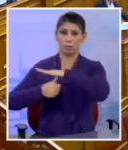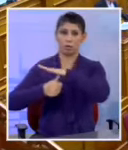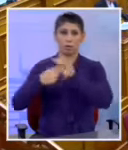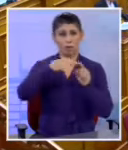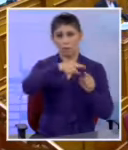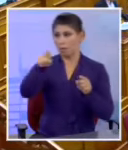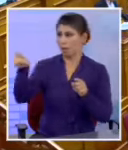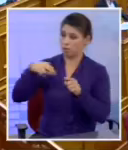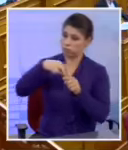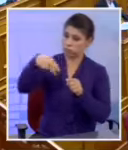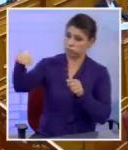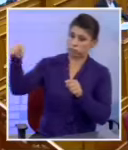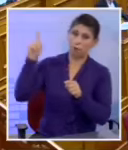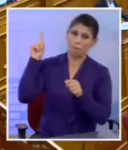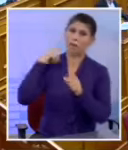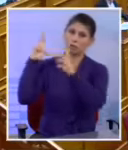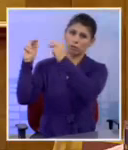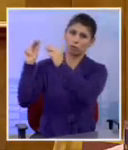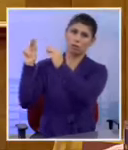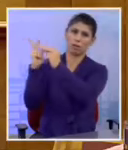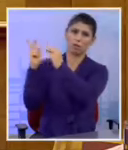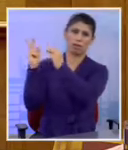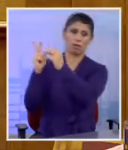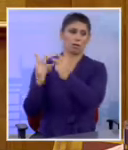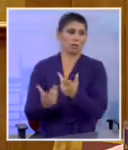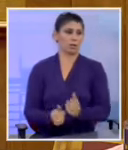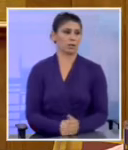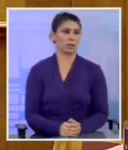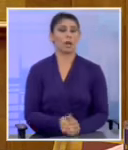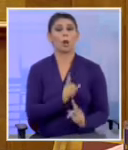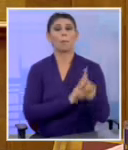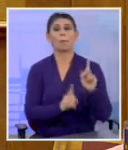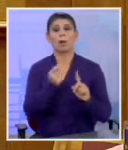Λοιπόν, άρα ποια είναι το πιο σημαντικά. Παρακαλώ. Ποιο είναι το πιο